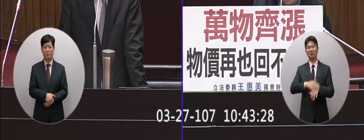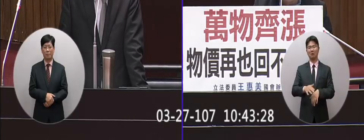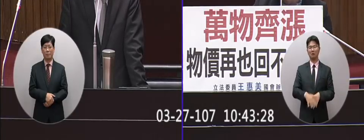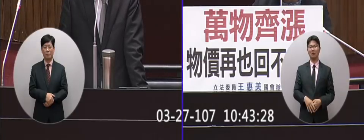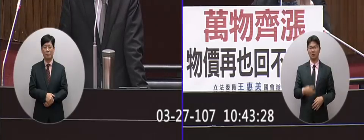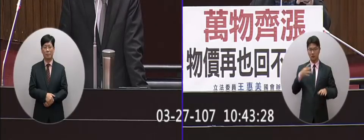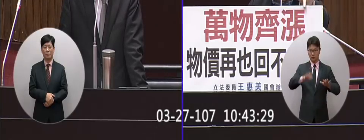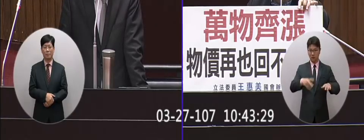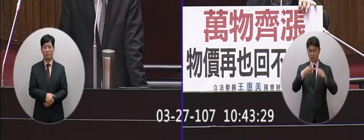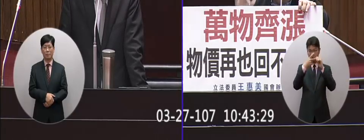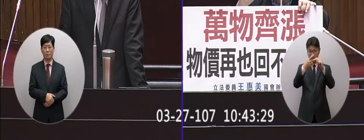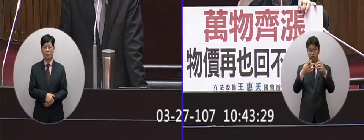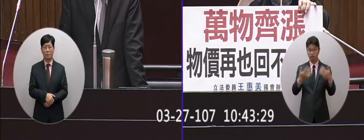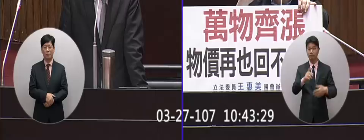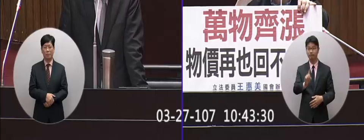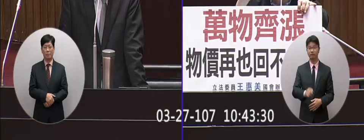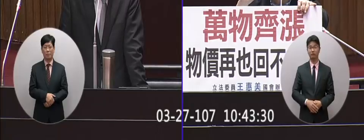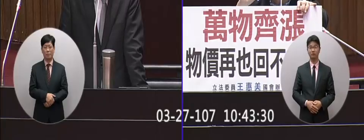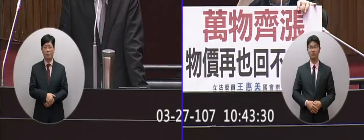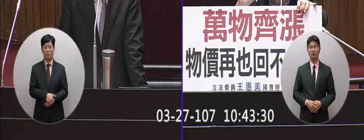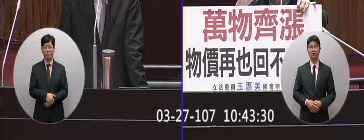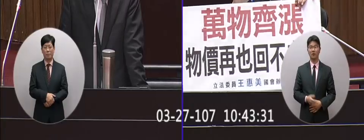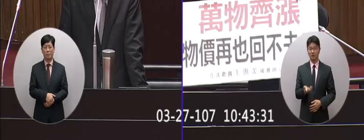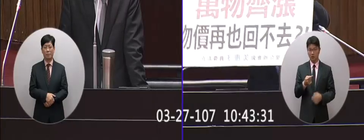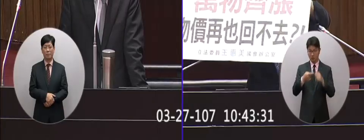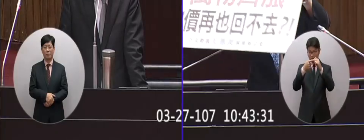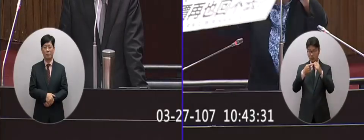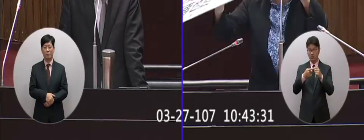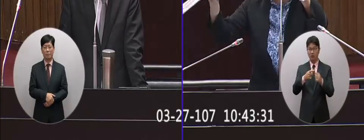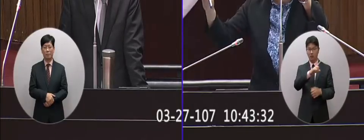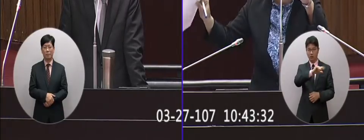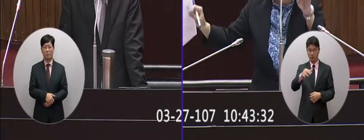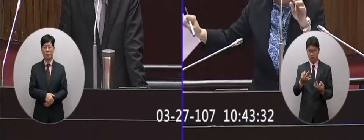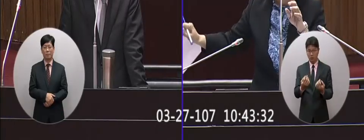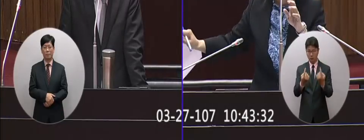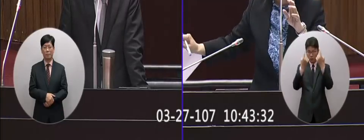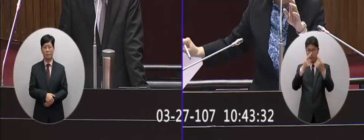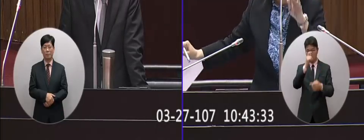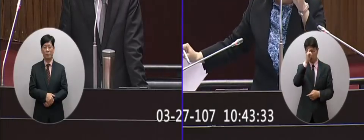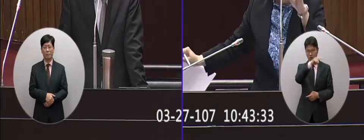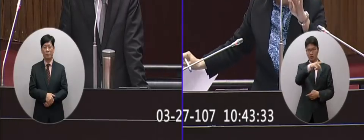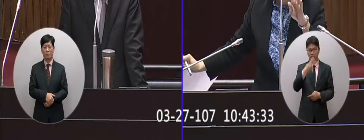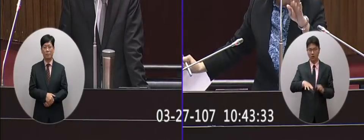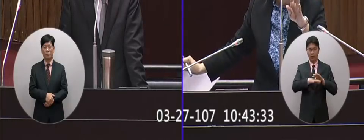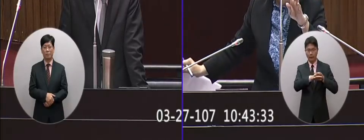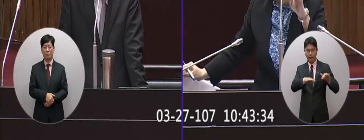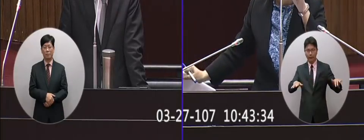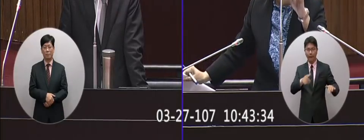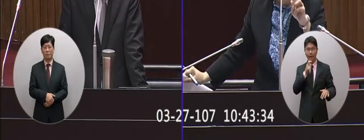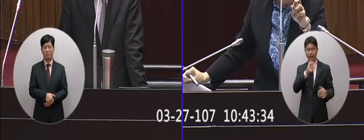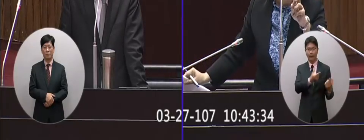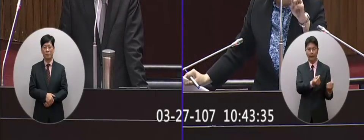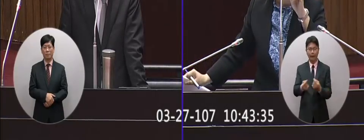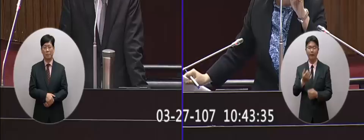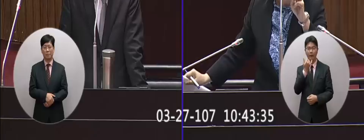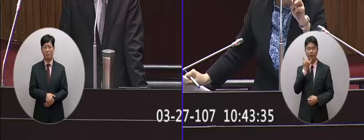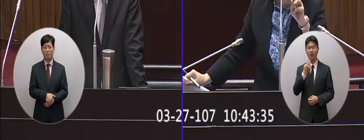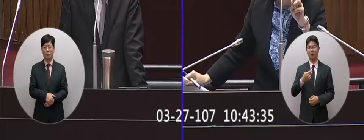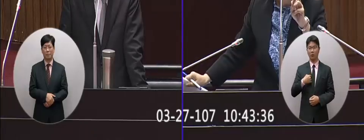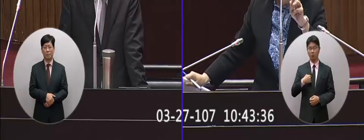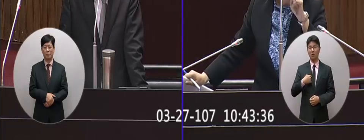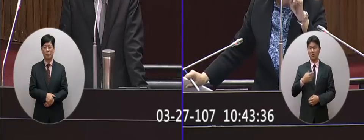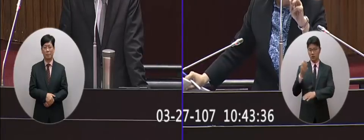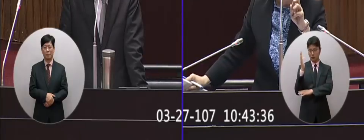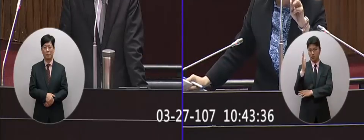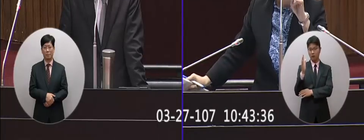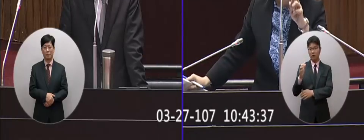第二个哦部分。我希望第一个你们物价的部分，希望能够去做相关的稳定。我们政府既然有萝卜也有棒子